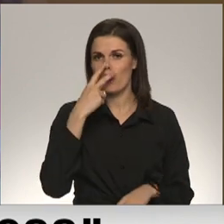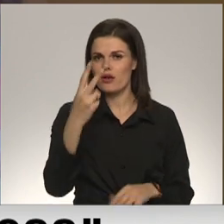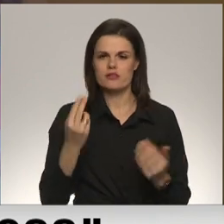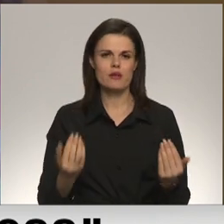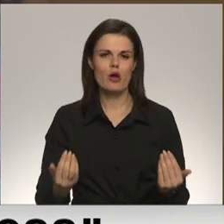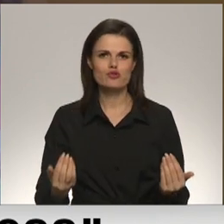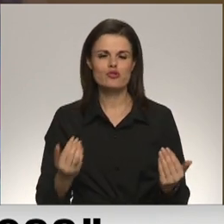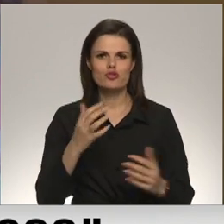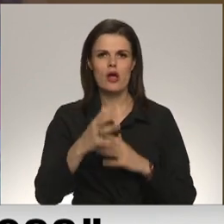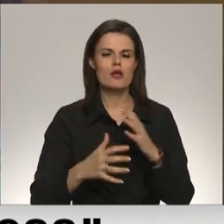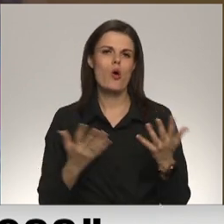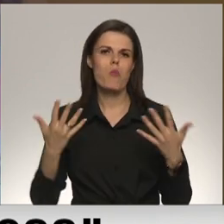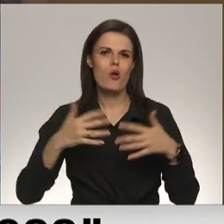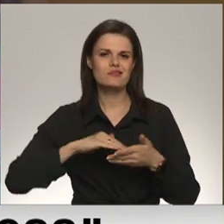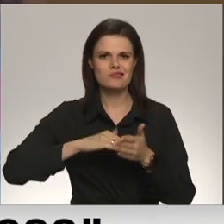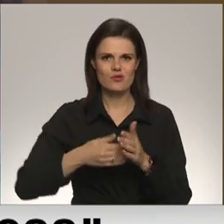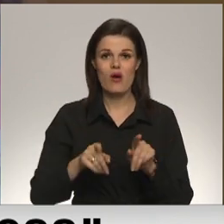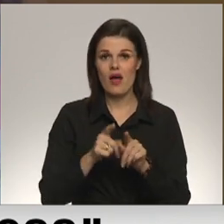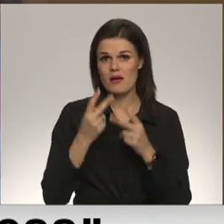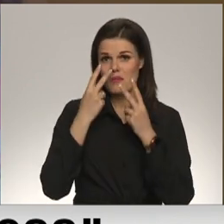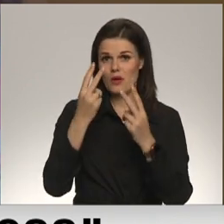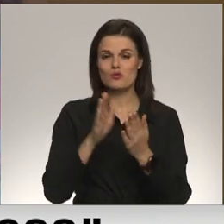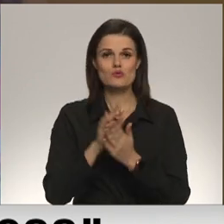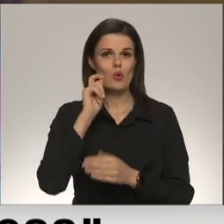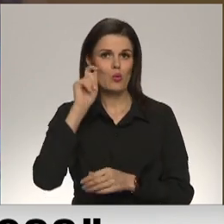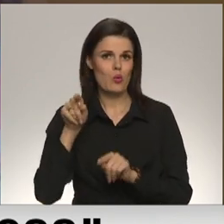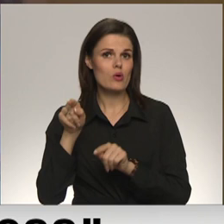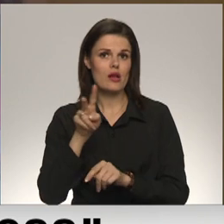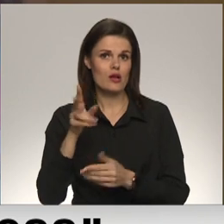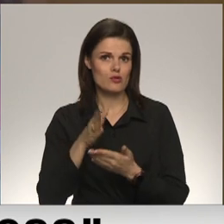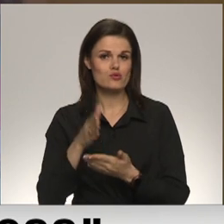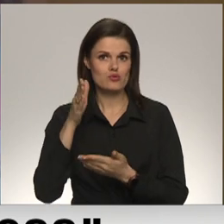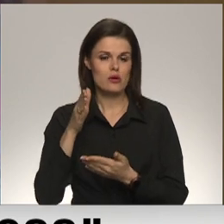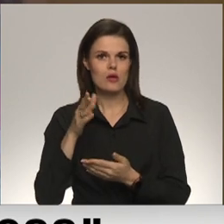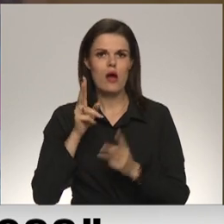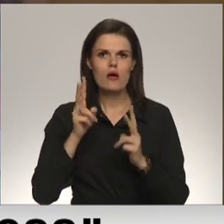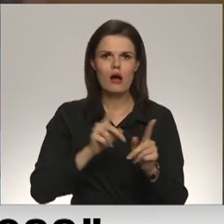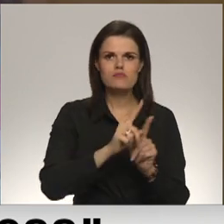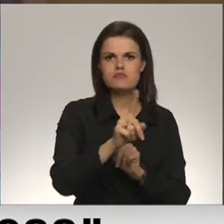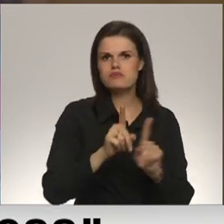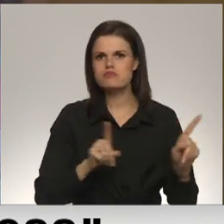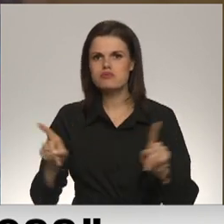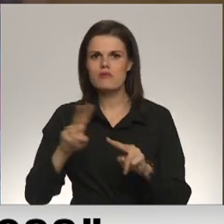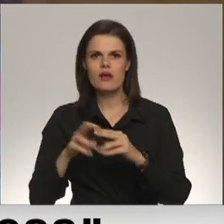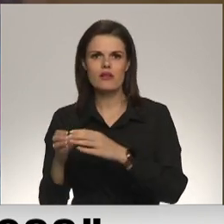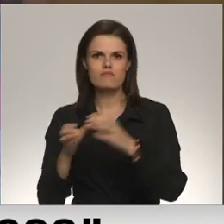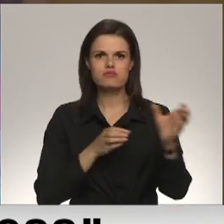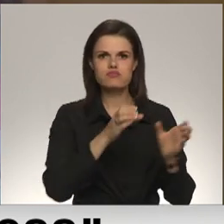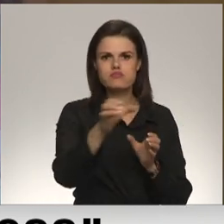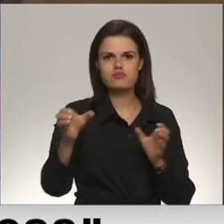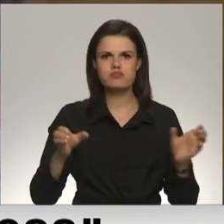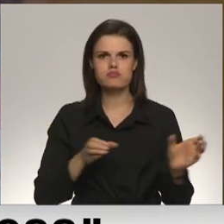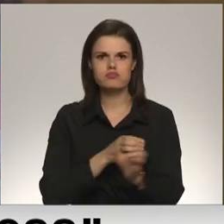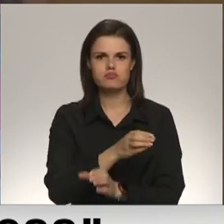esošajā ģeopolitiskajā situācijā, arī paskatoties uz šo pašu Ukrainas kontekstu, spēku pārvietošana no vienas vietas uz citu ir